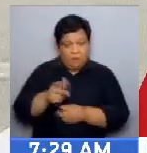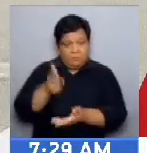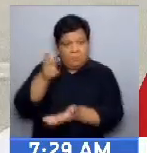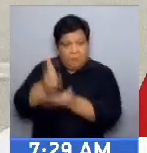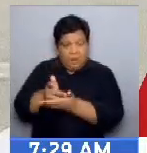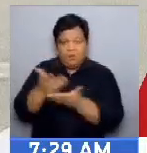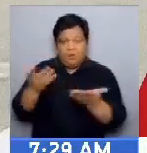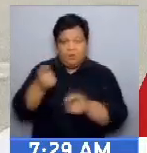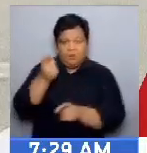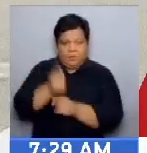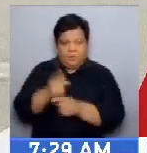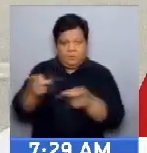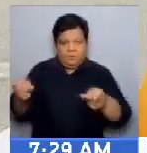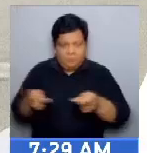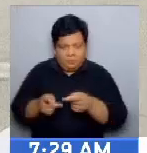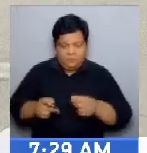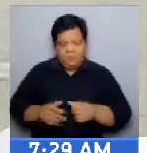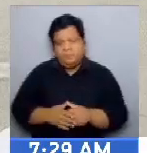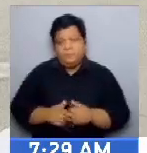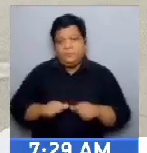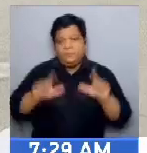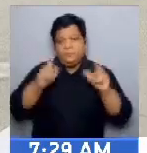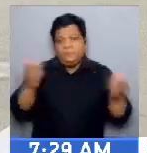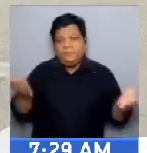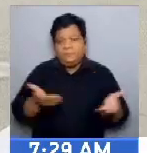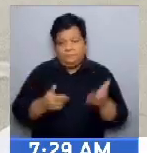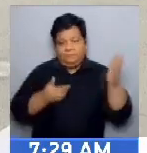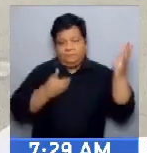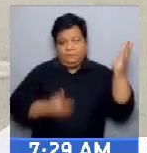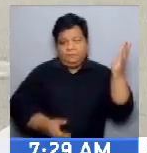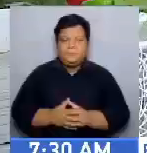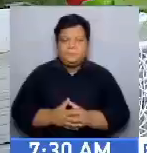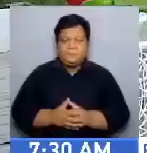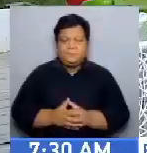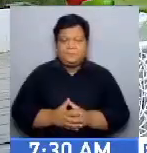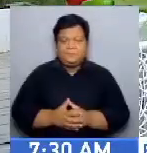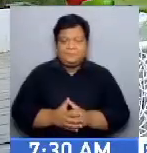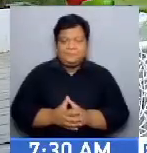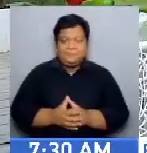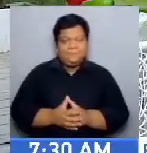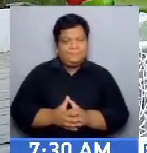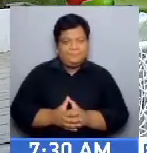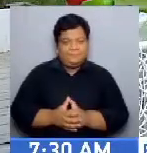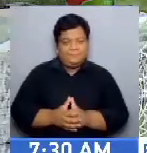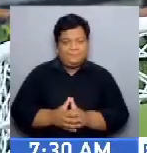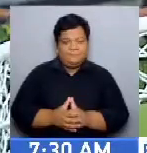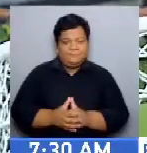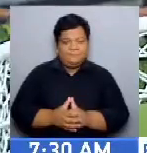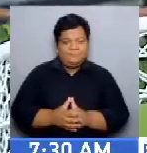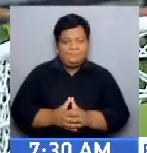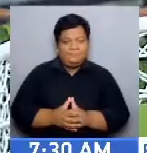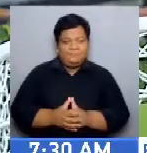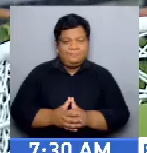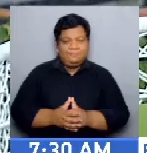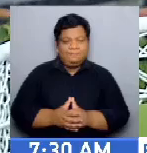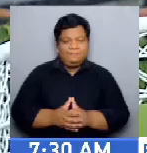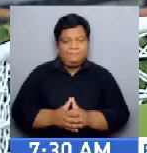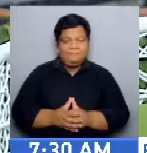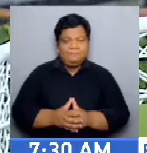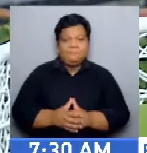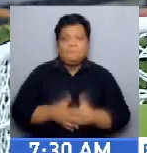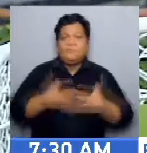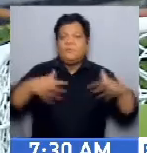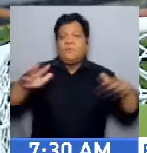Live mula rito sa Maynila, ako si Nico Wahe, buong puso para sa Pilipino. Official ng pinakilala si